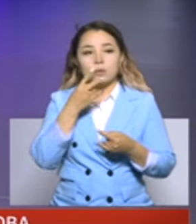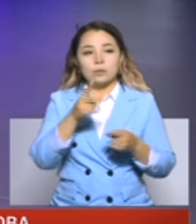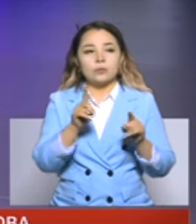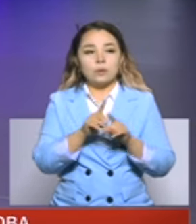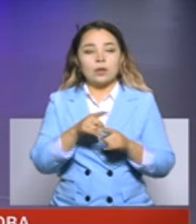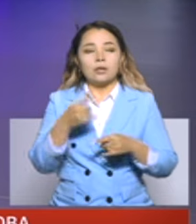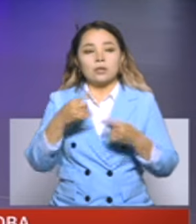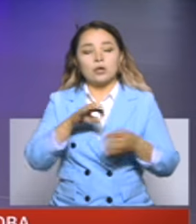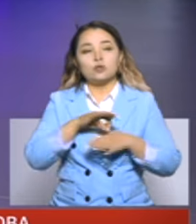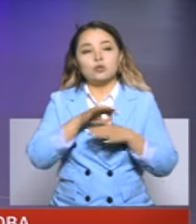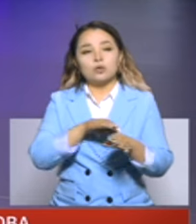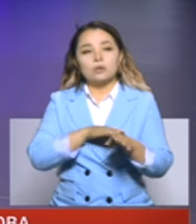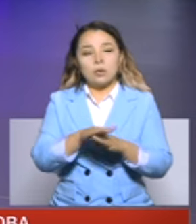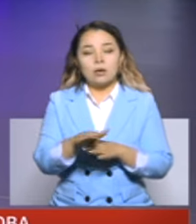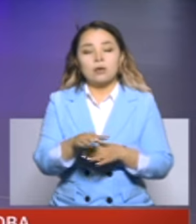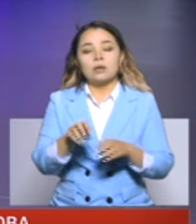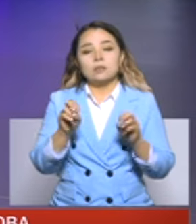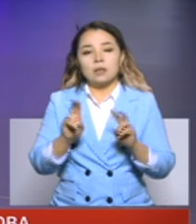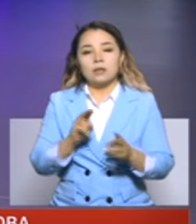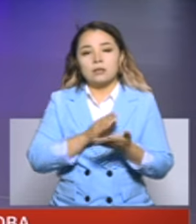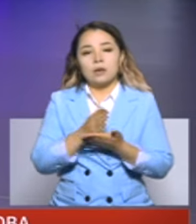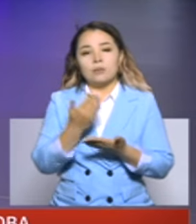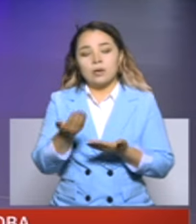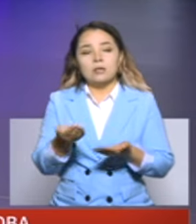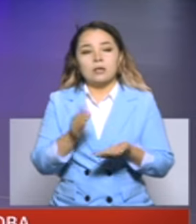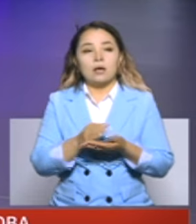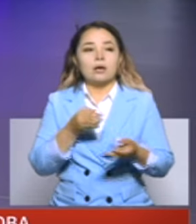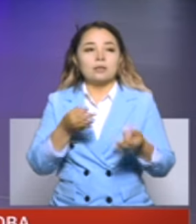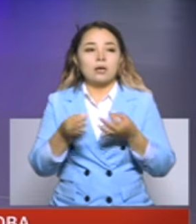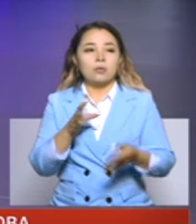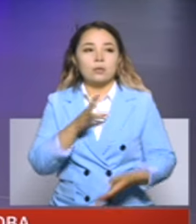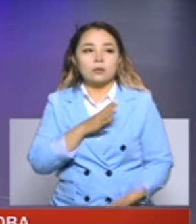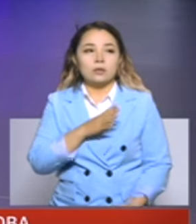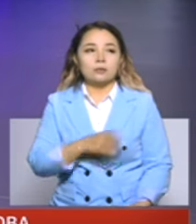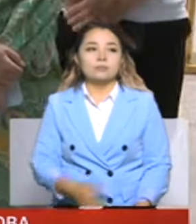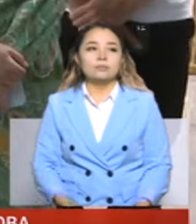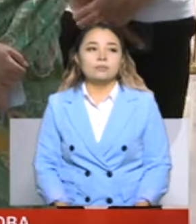жүрген тележүргізушілермен және арна қызметкерлерімен тілдесті.